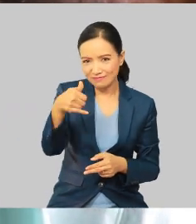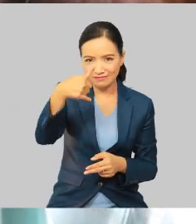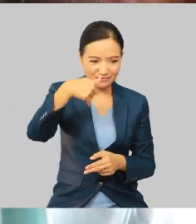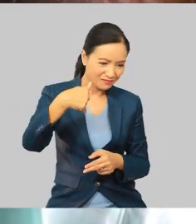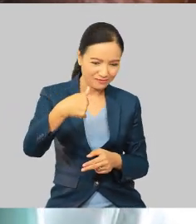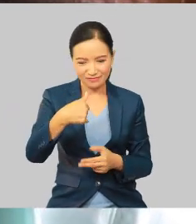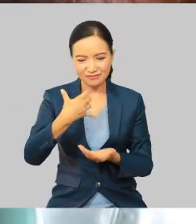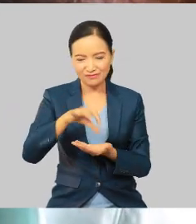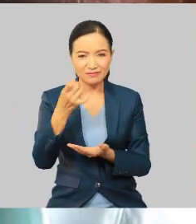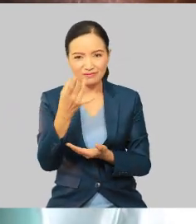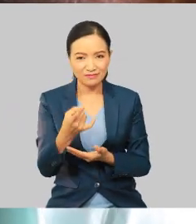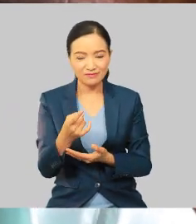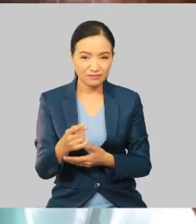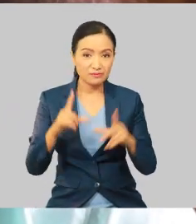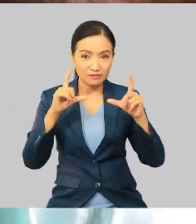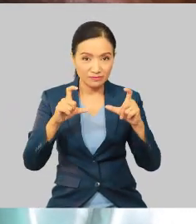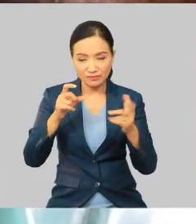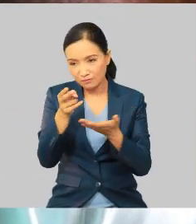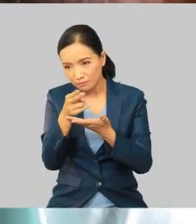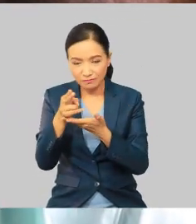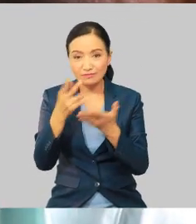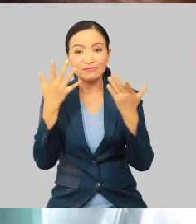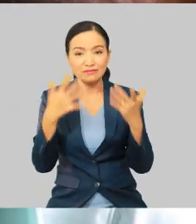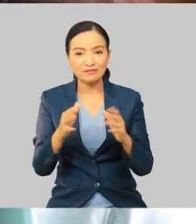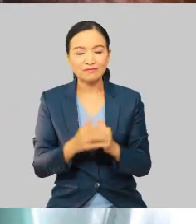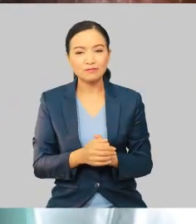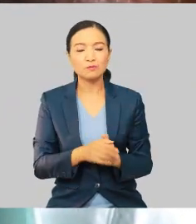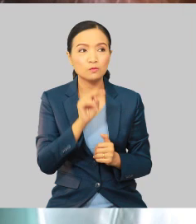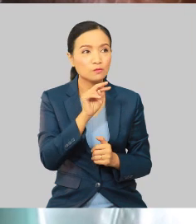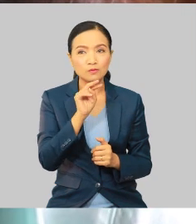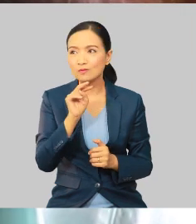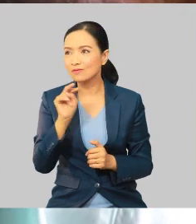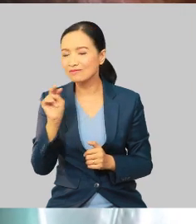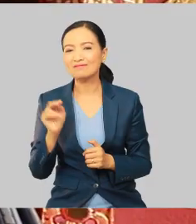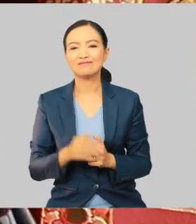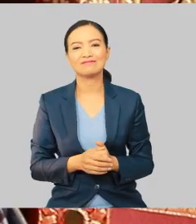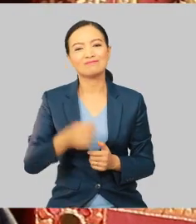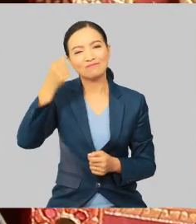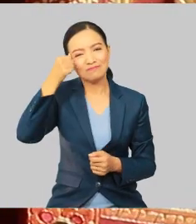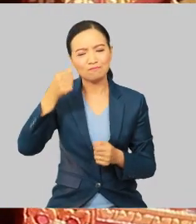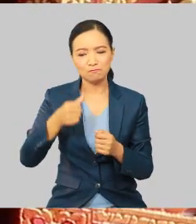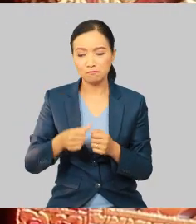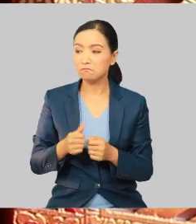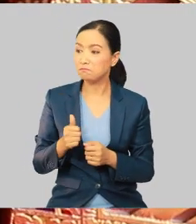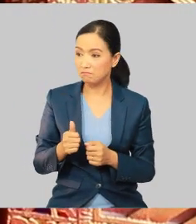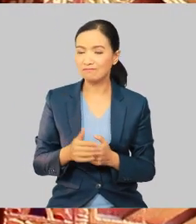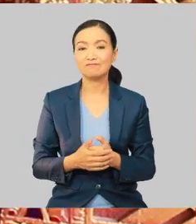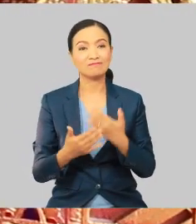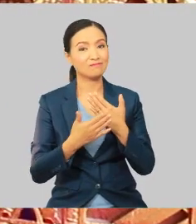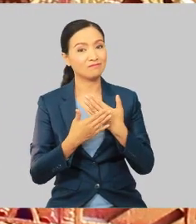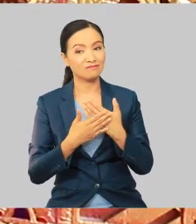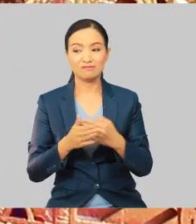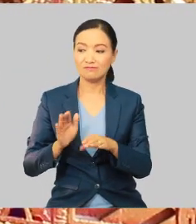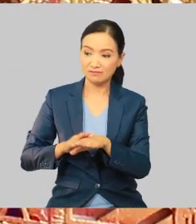ได้เราจะเล่าเรื่องยังไงแล้วก็พอถ่ายเสร็จแล้วอ่ะเราก็ได้มาดูเรื่องราวที่เราถ่ายไว้อีก มันก็เป็นความทรงจำแล้วมันก็เป็น